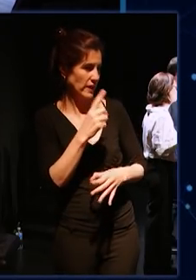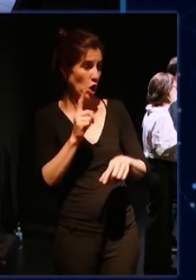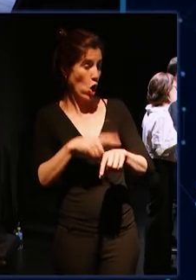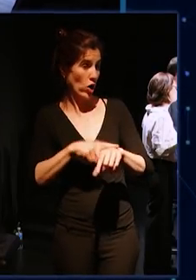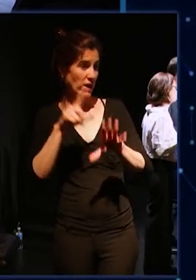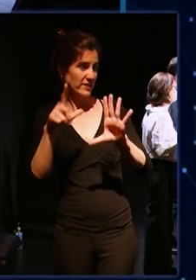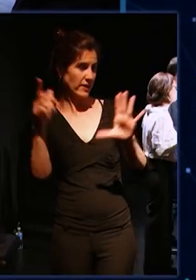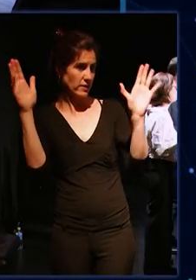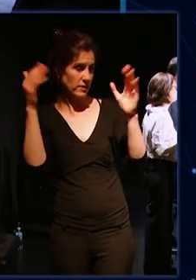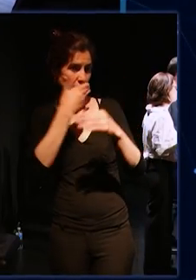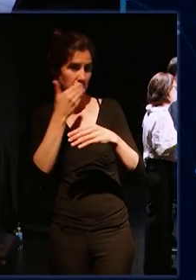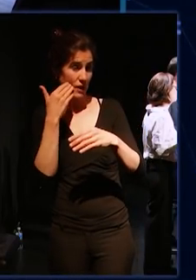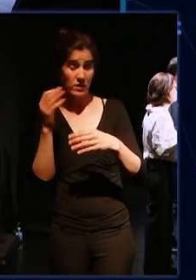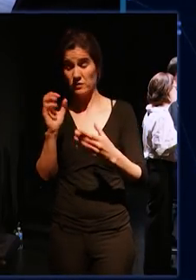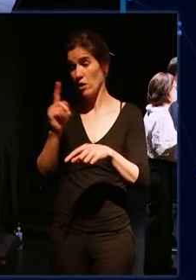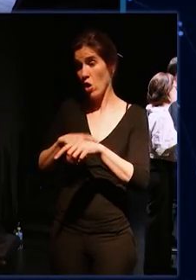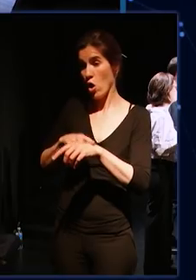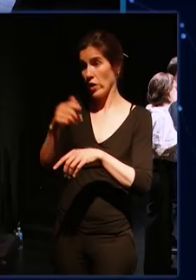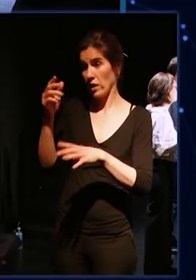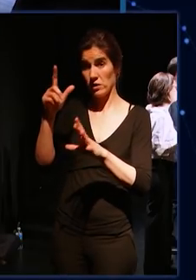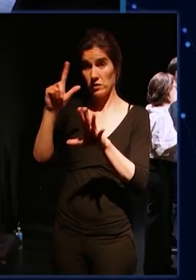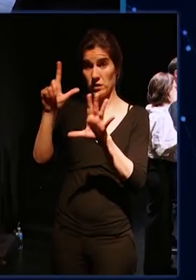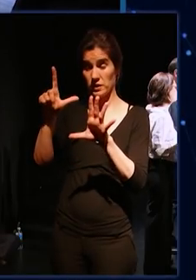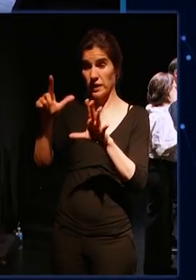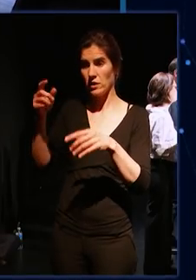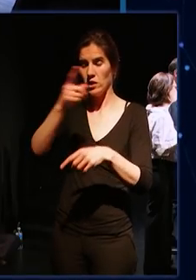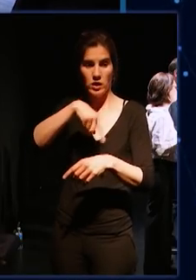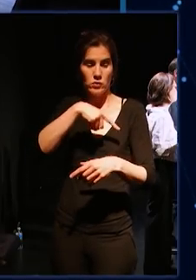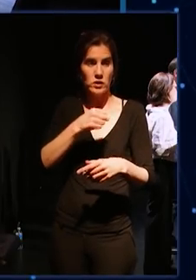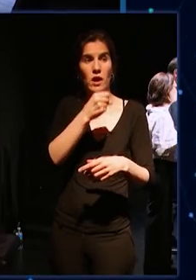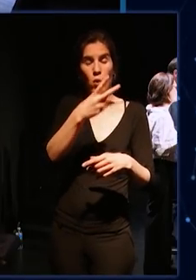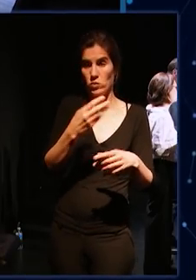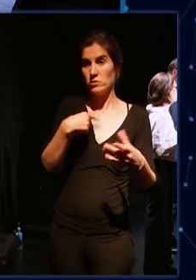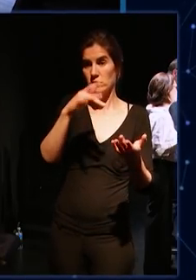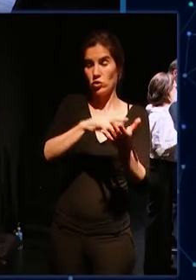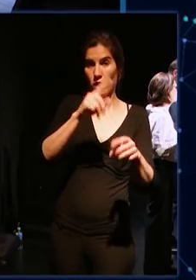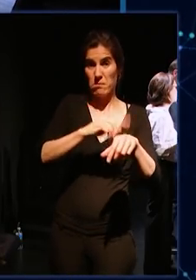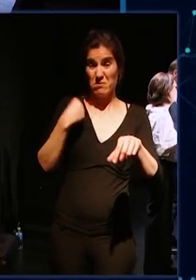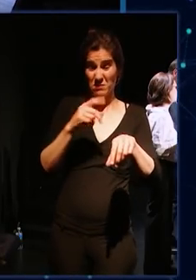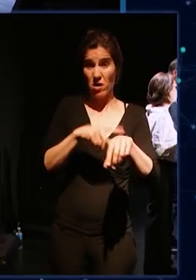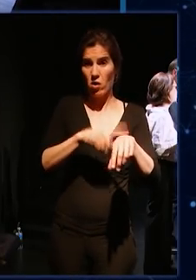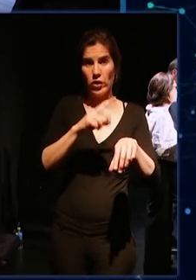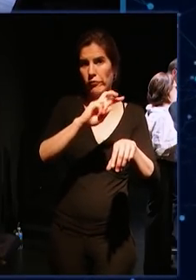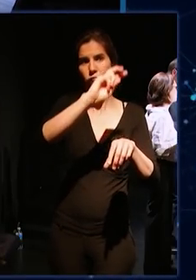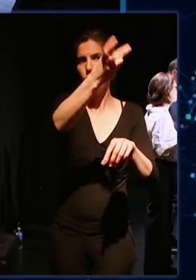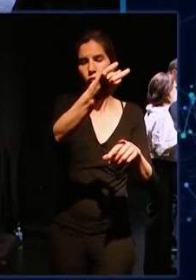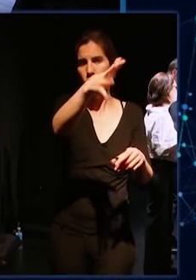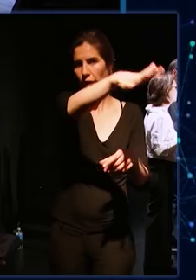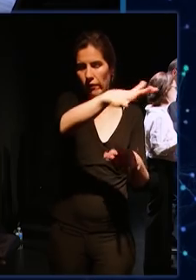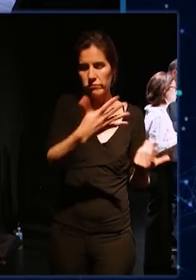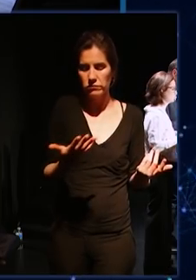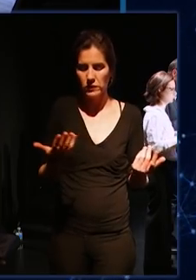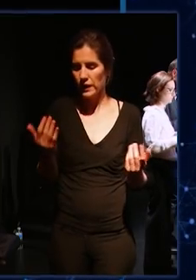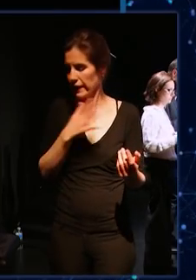Era a les 7 i nosaltres al cap de mitja hora havíem d'estar a l'altra punta del poble. És igual. En qualsevol cas, és a dir, són unes maneres de fer que el que fan és